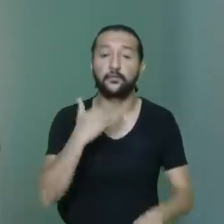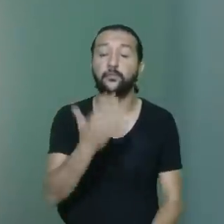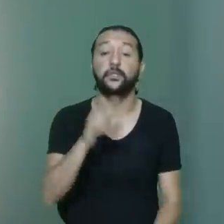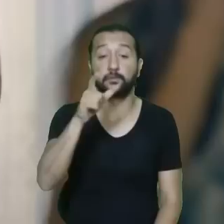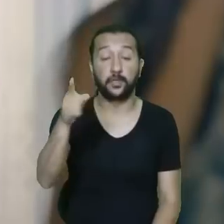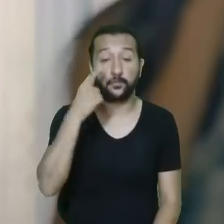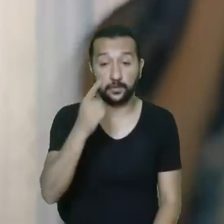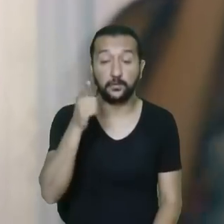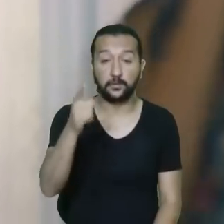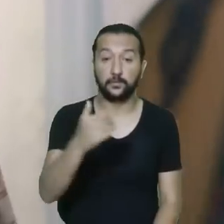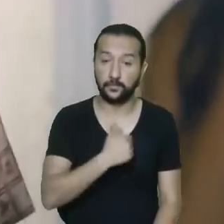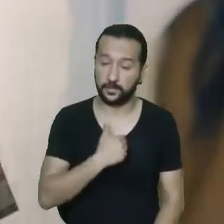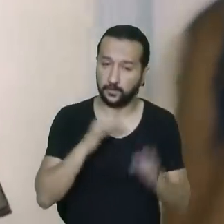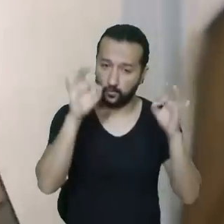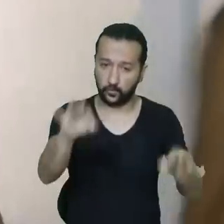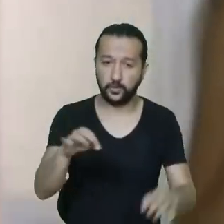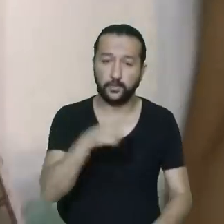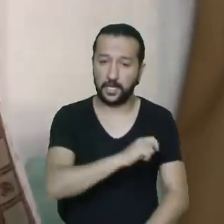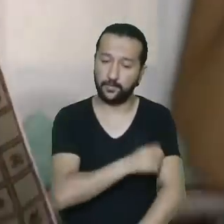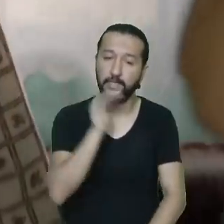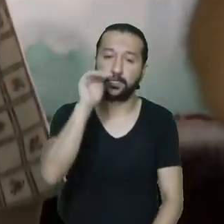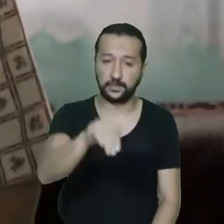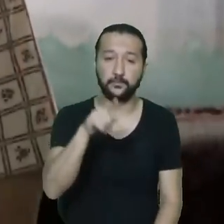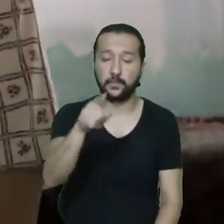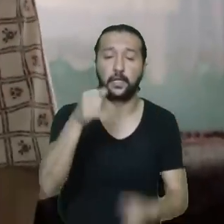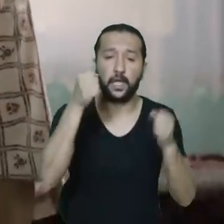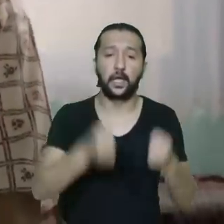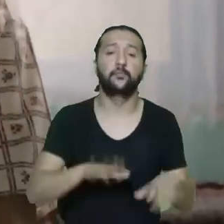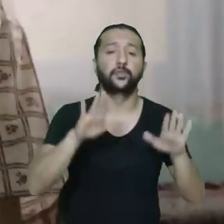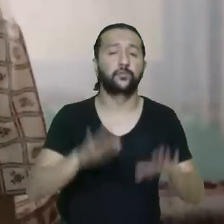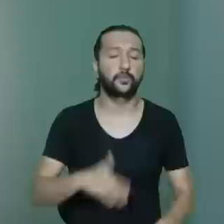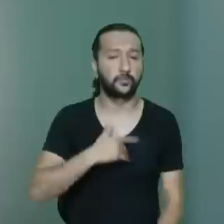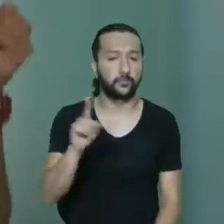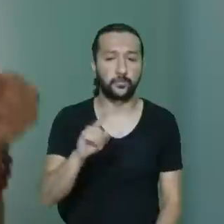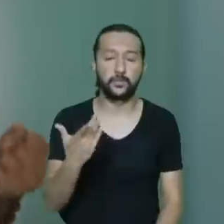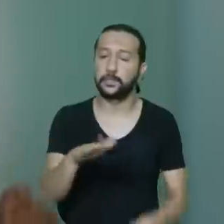Nein, Cemal bak. Ben döneceğim zaten Almanya'ya. Kalmayacağım burada.